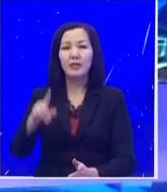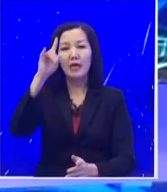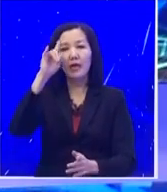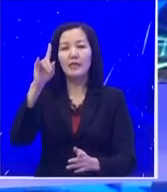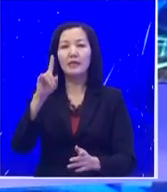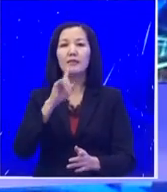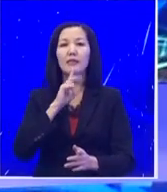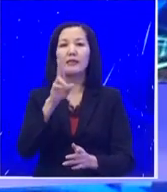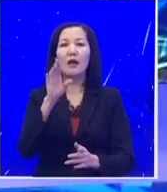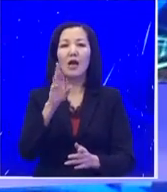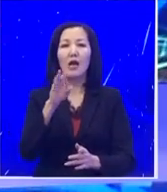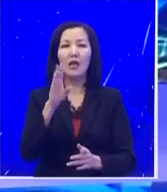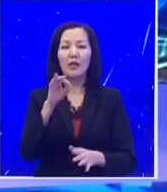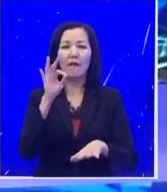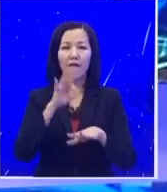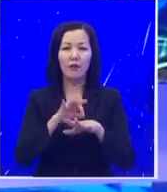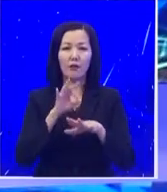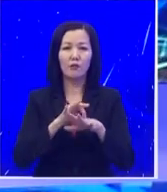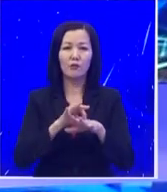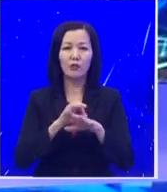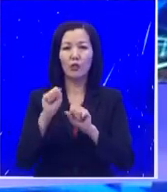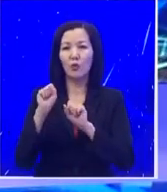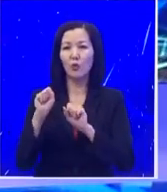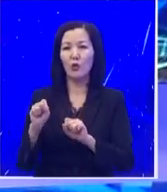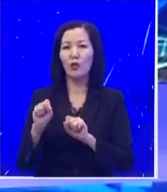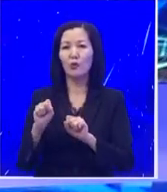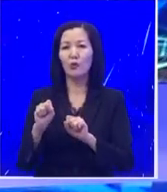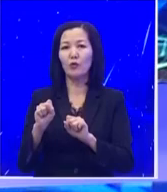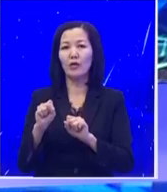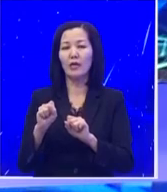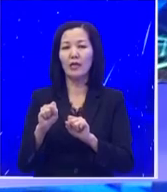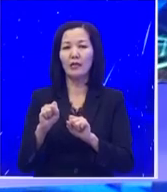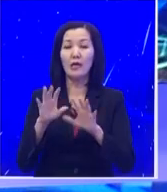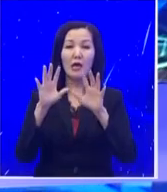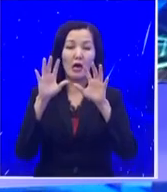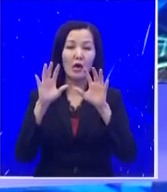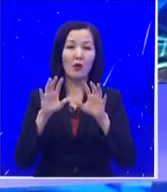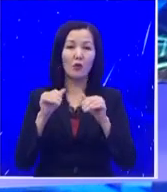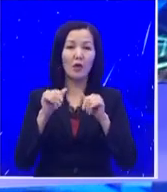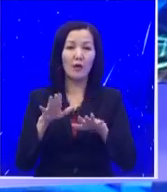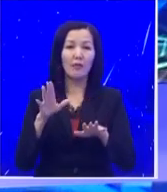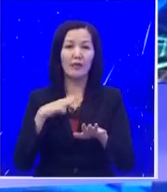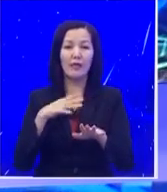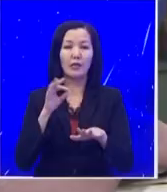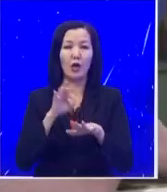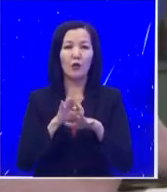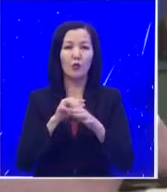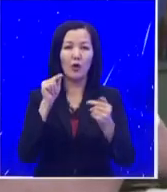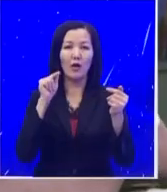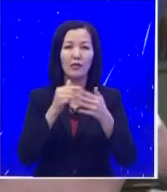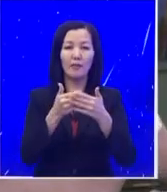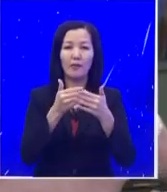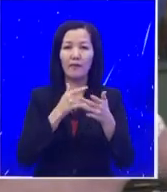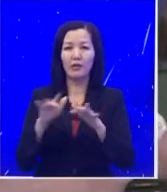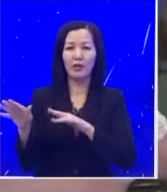Хабарымыз жалғастырамыз. Елімізде коронавирустан қорғану туралы арнайы қаулы қабылданды. Бұл осы індетке қарсы профилактикалық